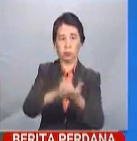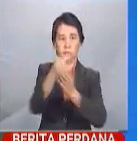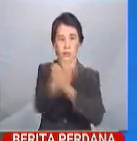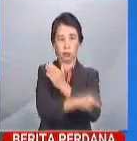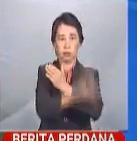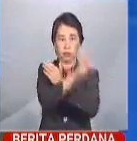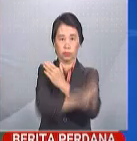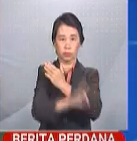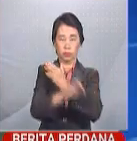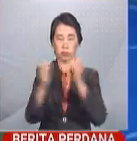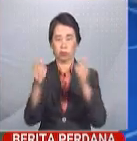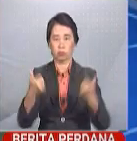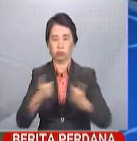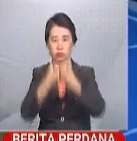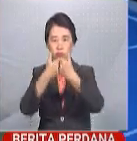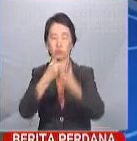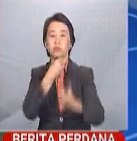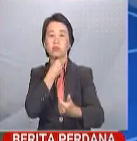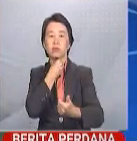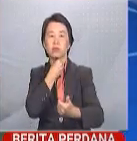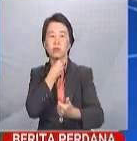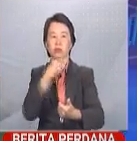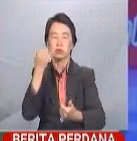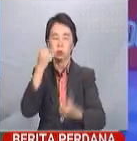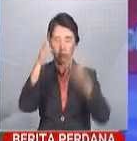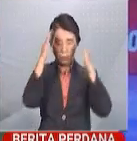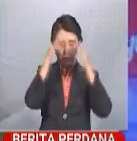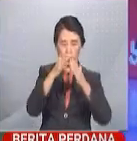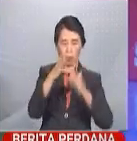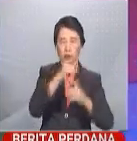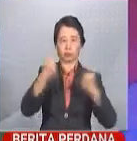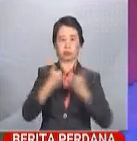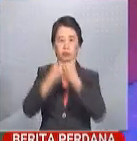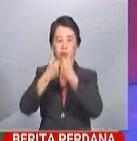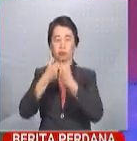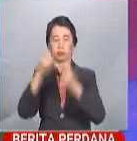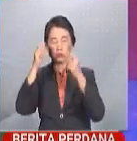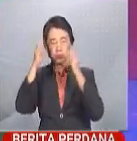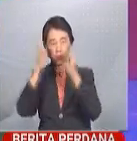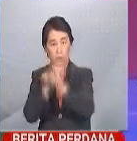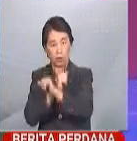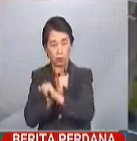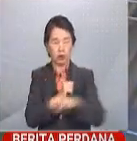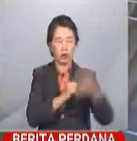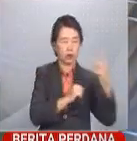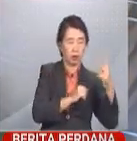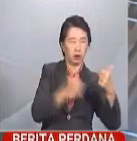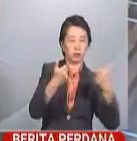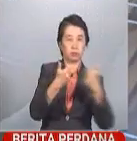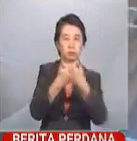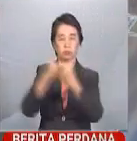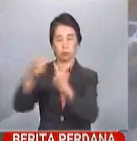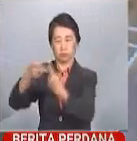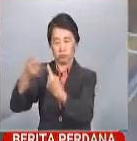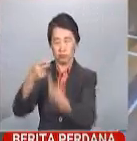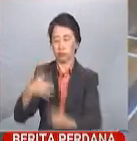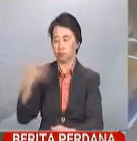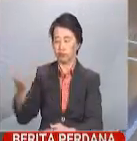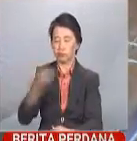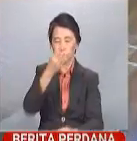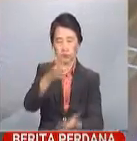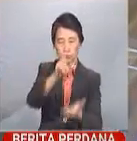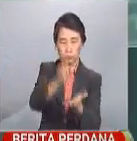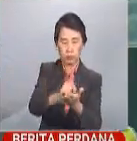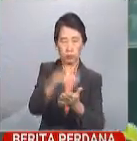Negeri Sembilan bertemu Perak, naib juara musim lalu Pahang berdepan Sarawak manakala Kuala Lumpur menentang Pulau Pinang. Beliau berkata demikian kepada